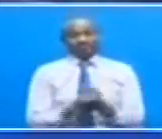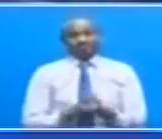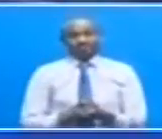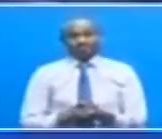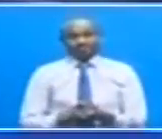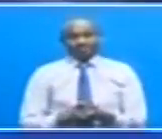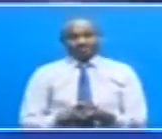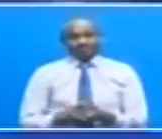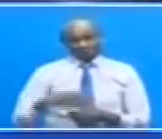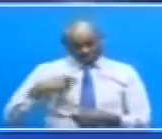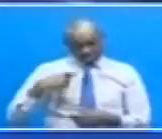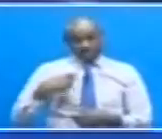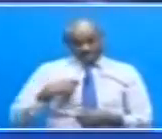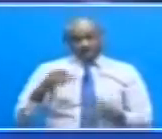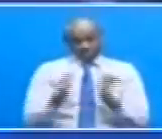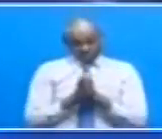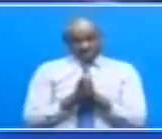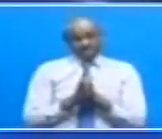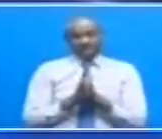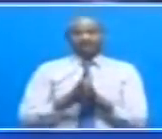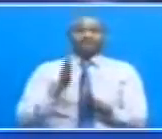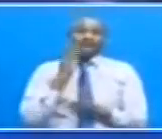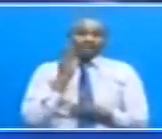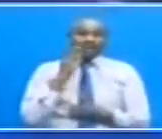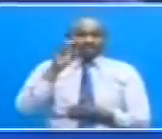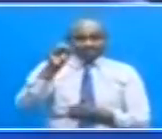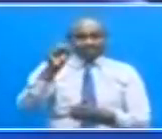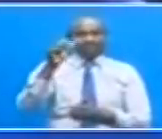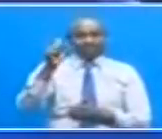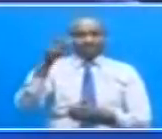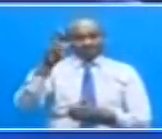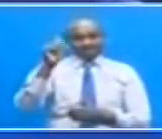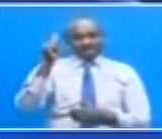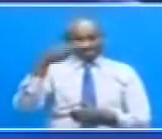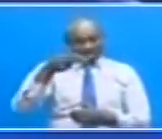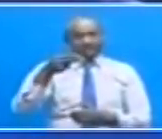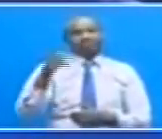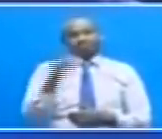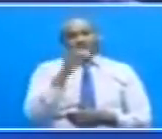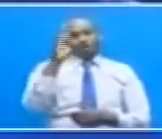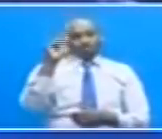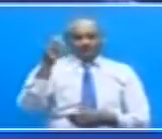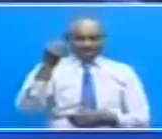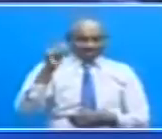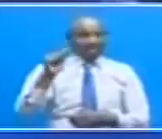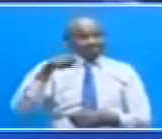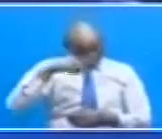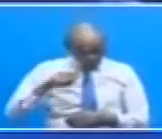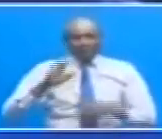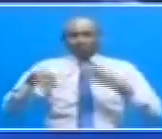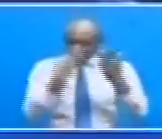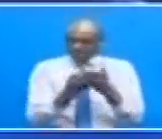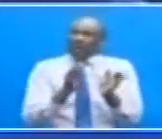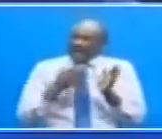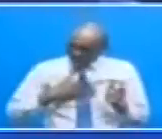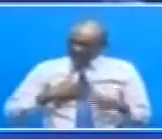We were with Mama Sarah Obama, and we presented to the embassy our proposals